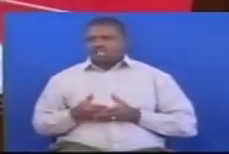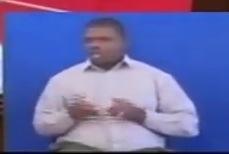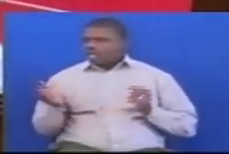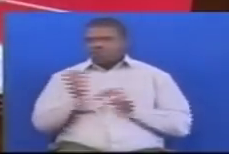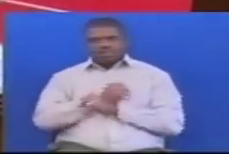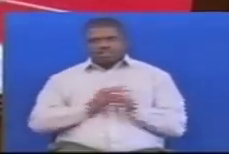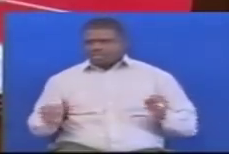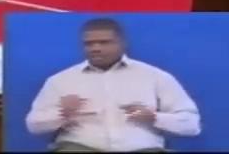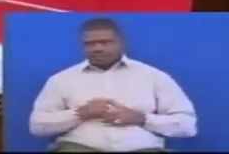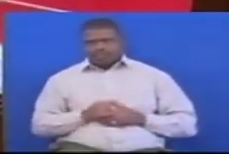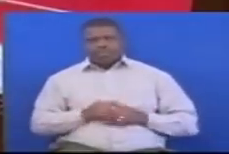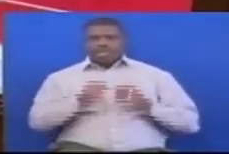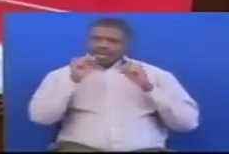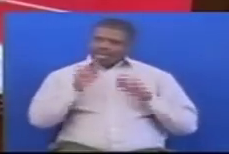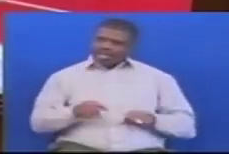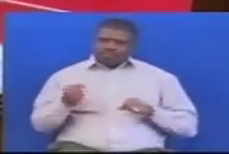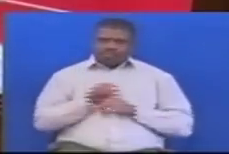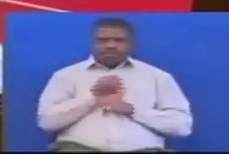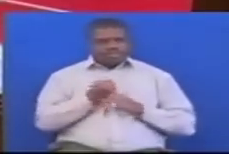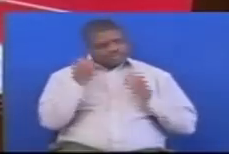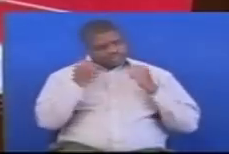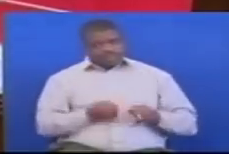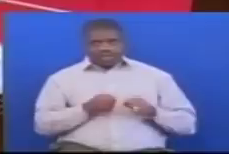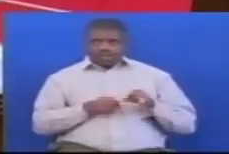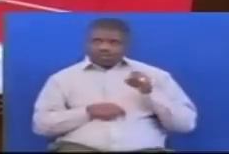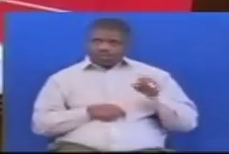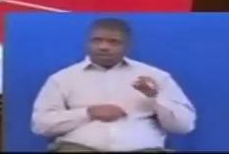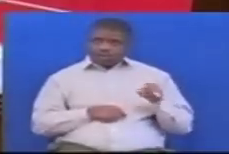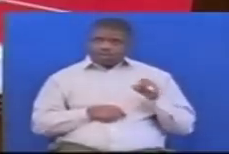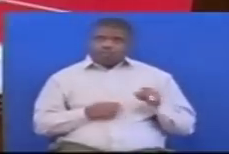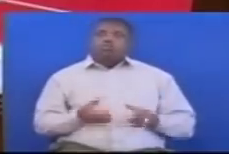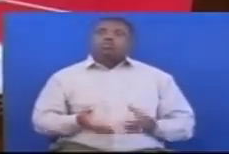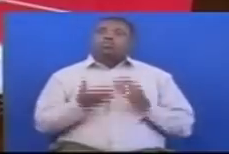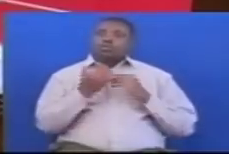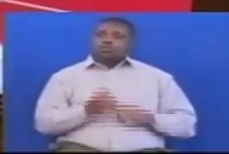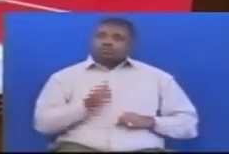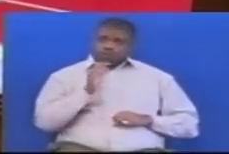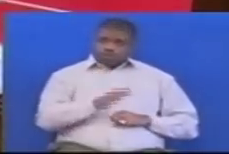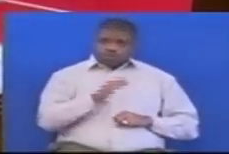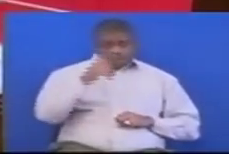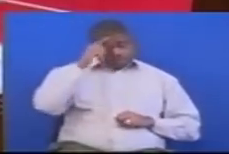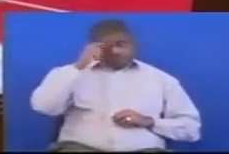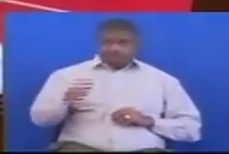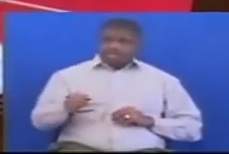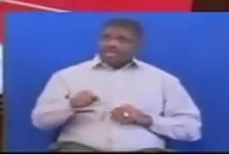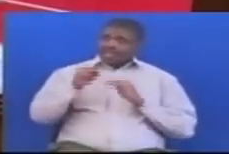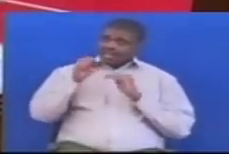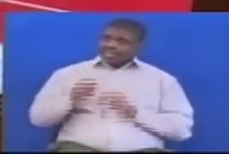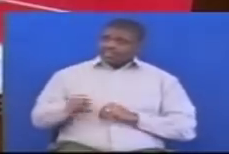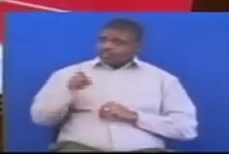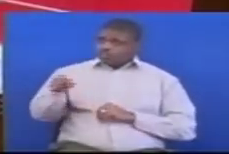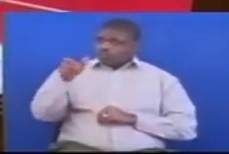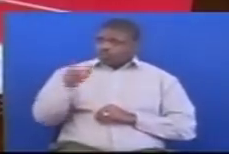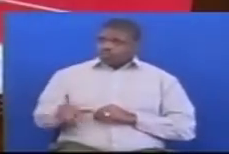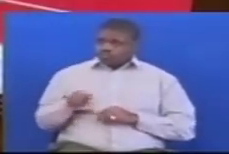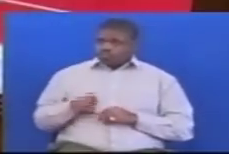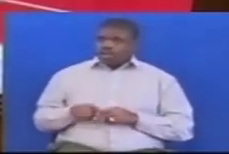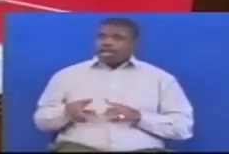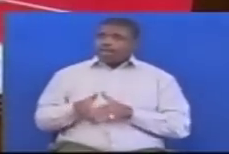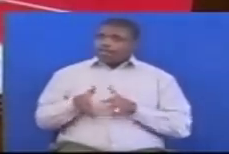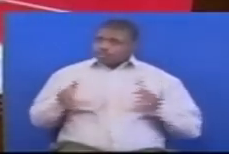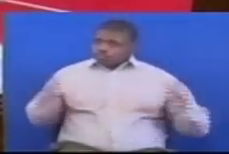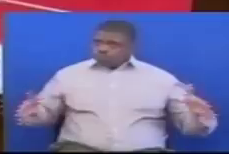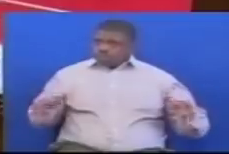Haiwezekani. Lazima ufanye jitihada kwa uwezo wako ninavyokuamini. Lazima mkandarasi apanue ile bwawa